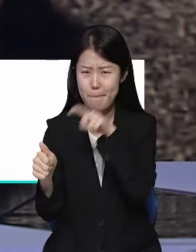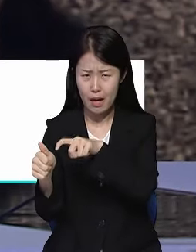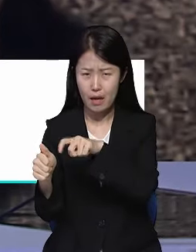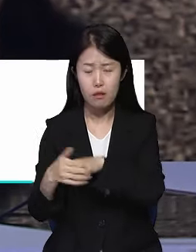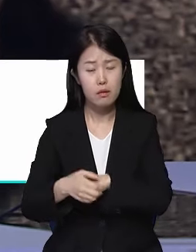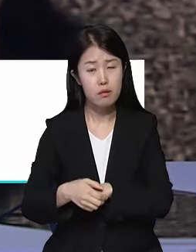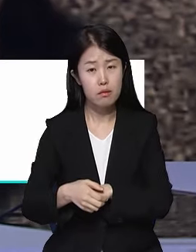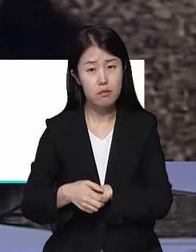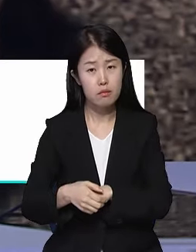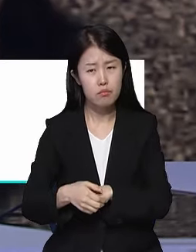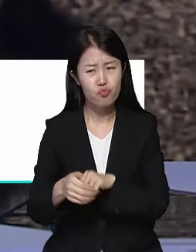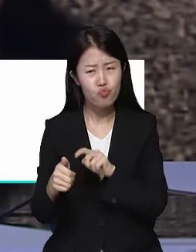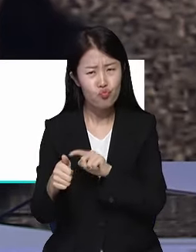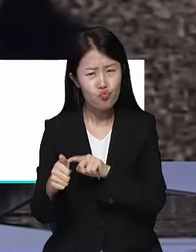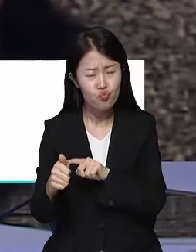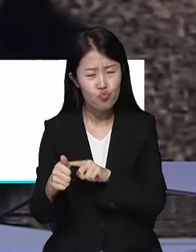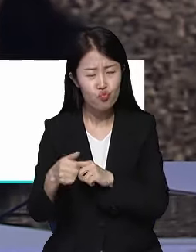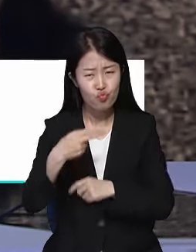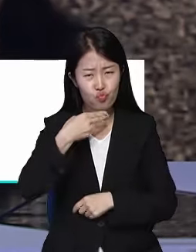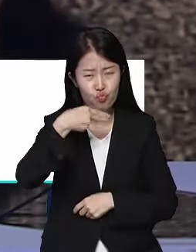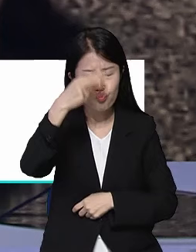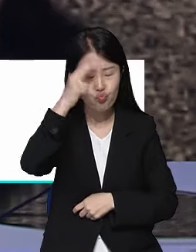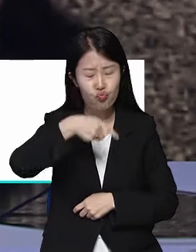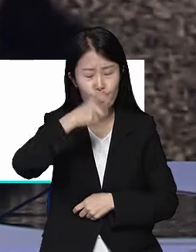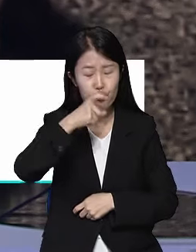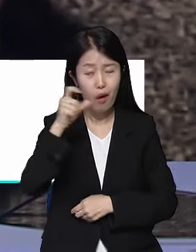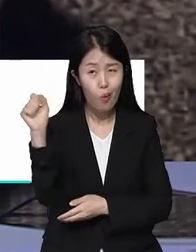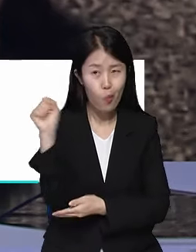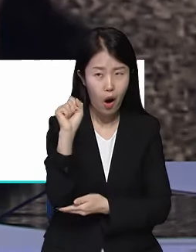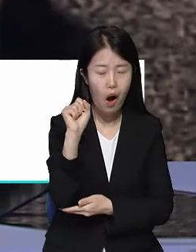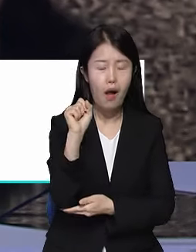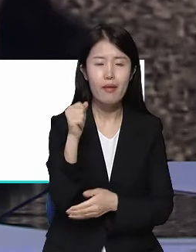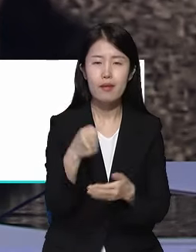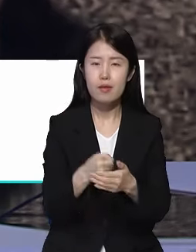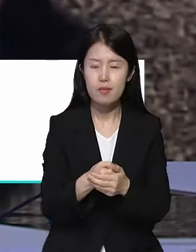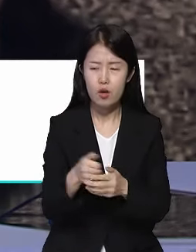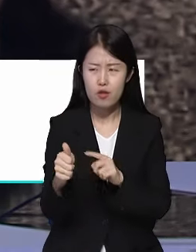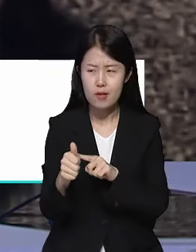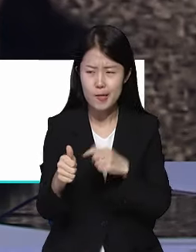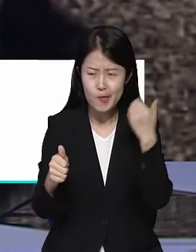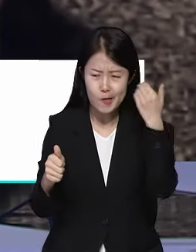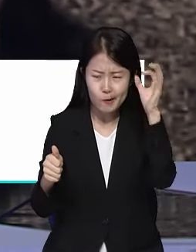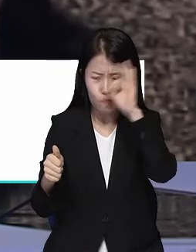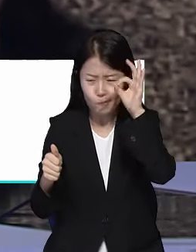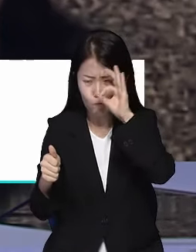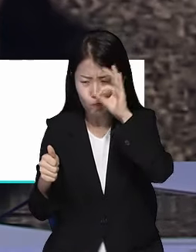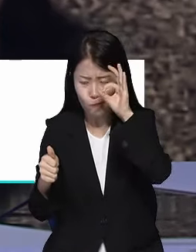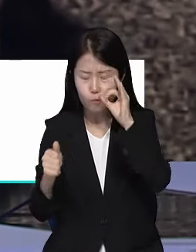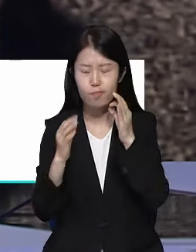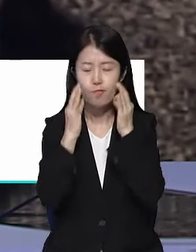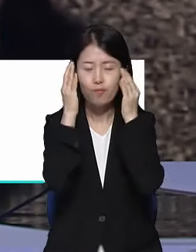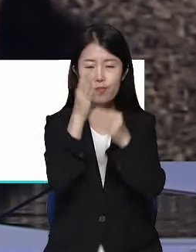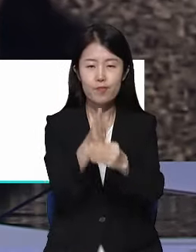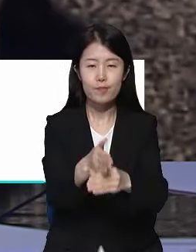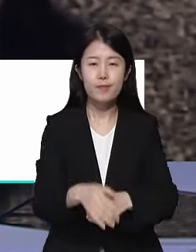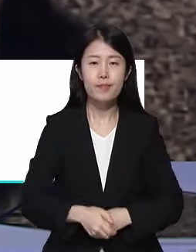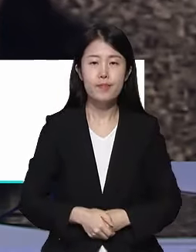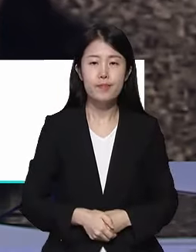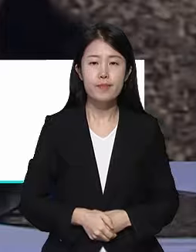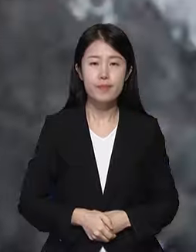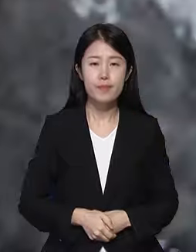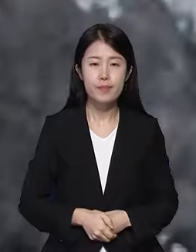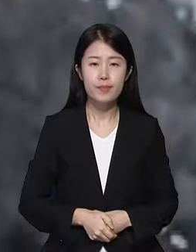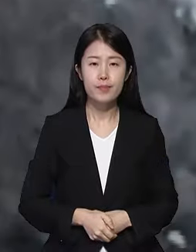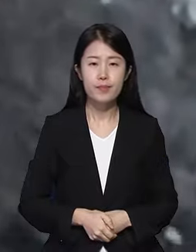해당 운전자가 술을 마시고 운전대를 잡은 것으로 보고 소재를 추적하고 있습니다. 임경섭 기자의 보도입니다.